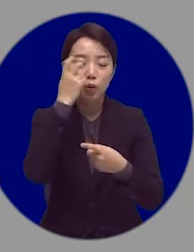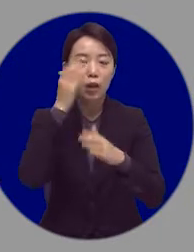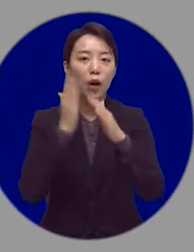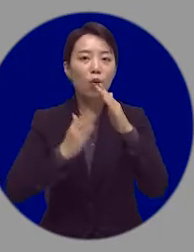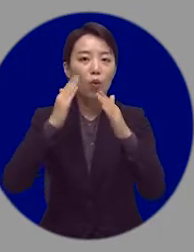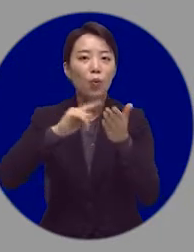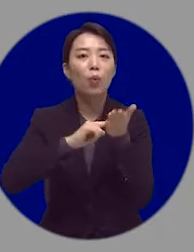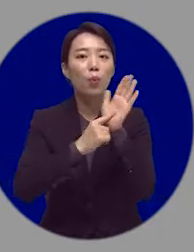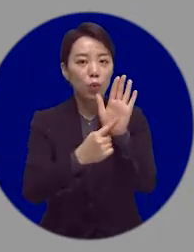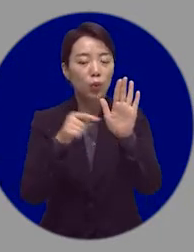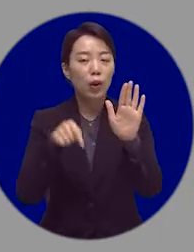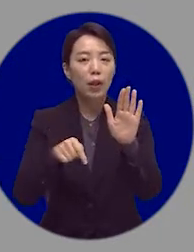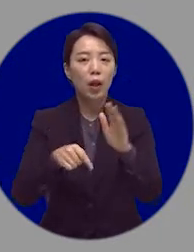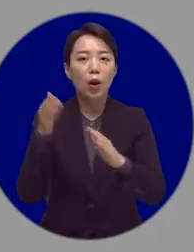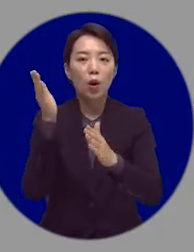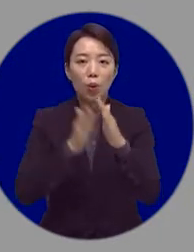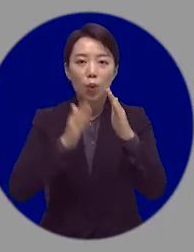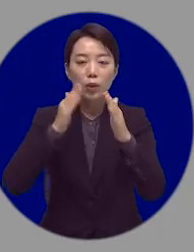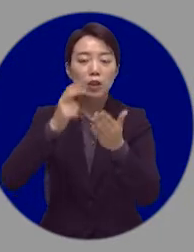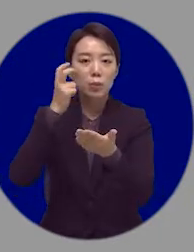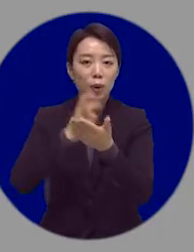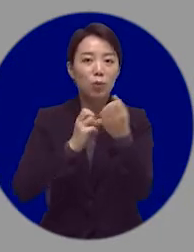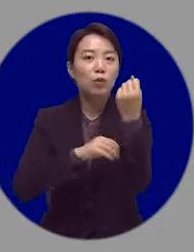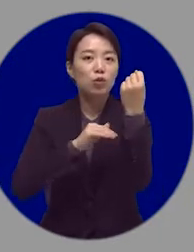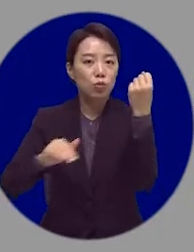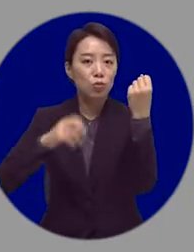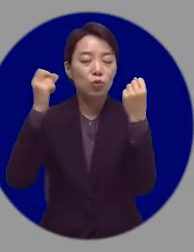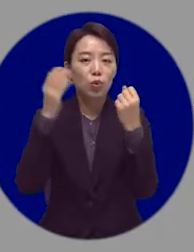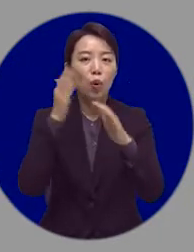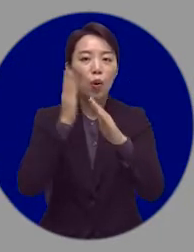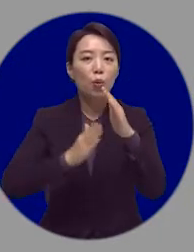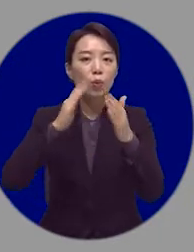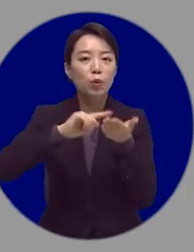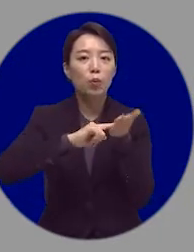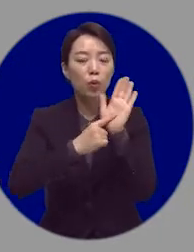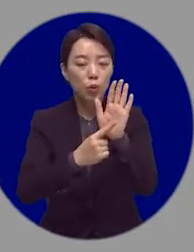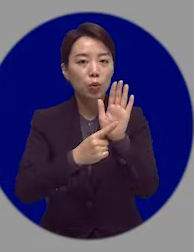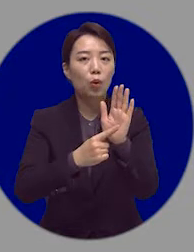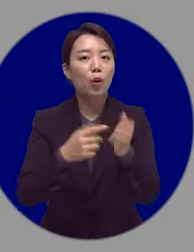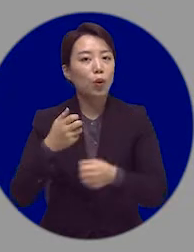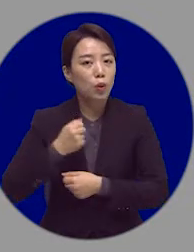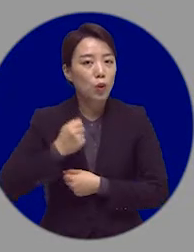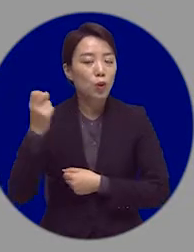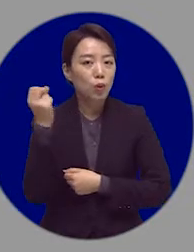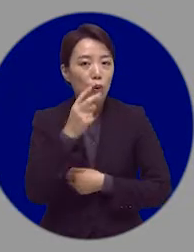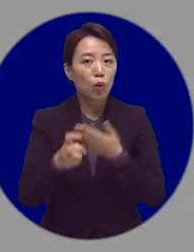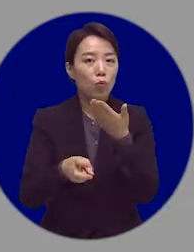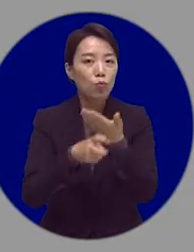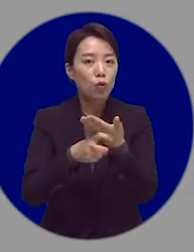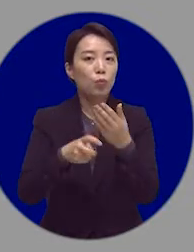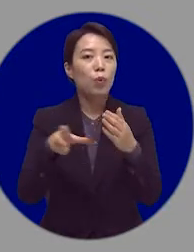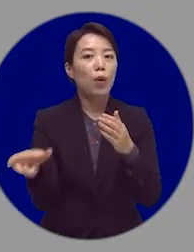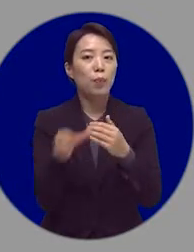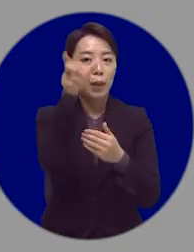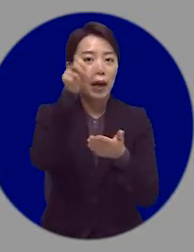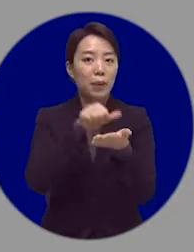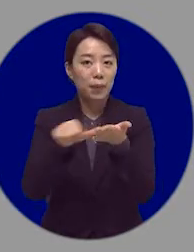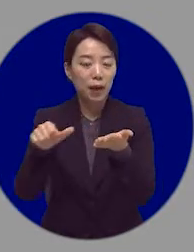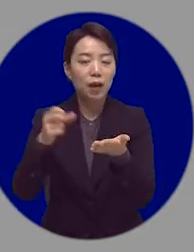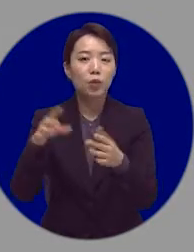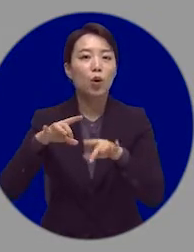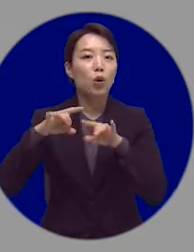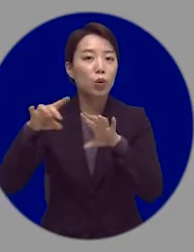규정과 공정보도 의무 준수, 위법 게시물 삭제 요청 이행, 통신자료 제출 요청에 대한 신속한 회신